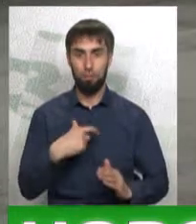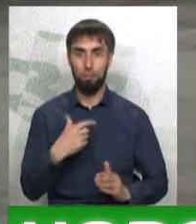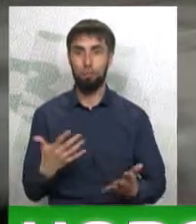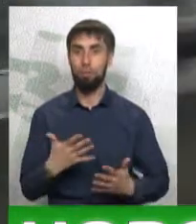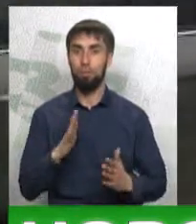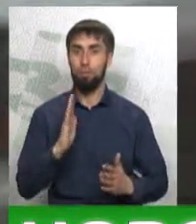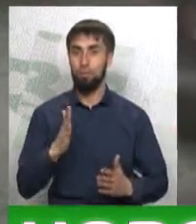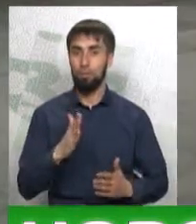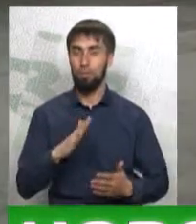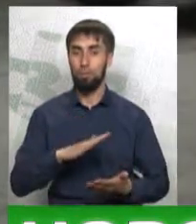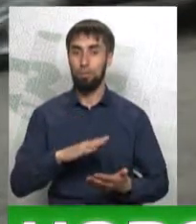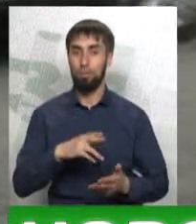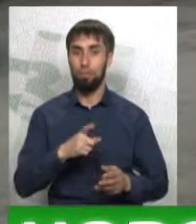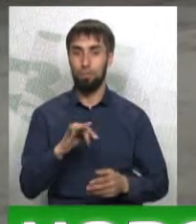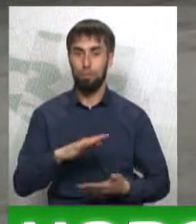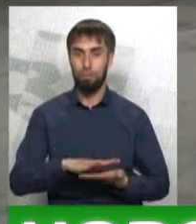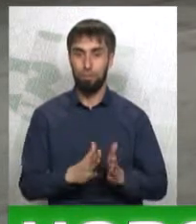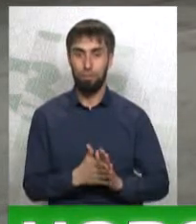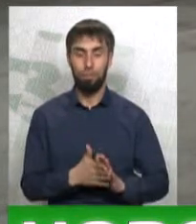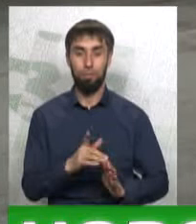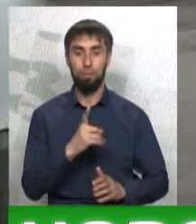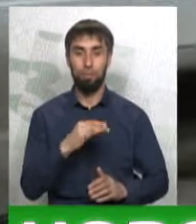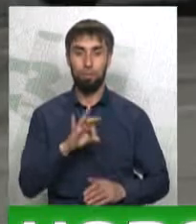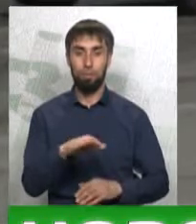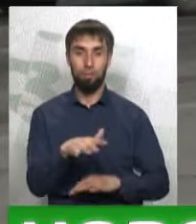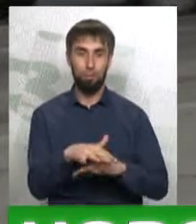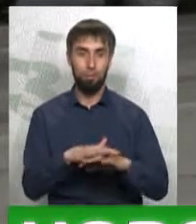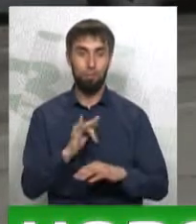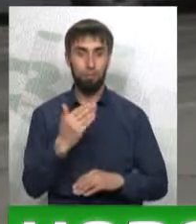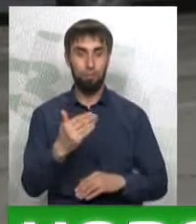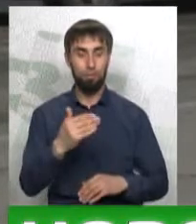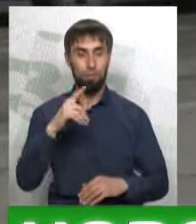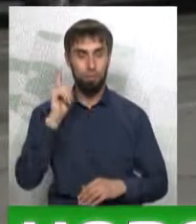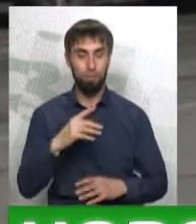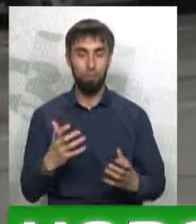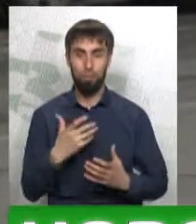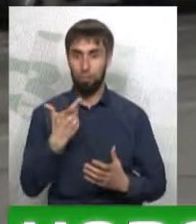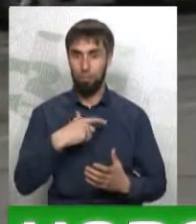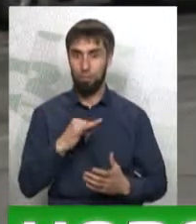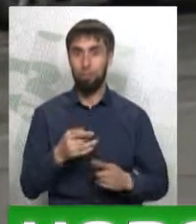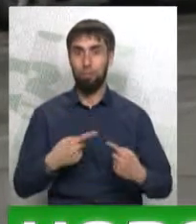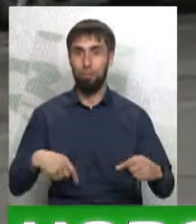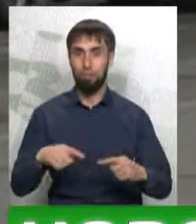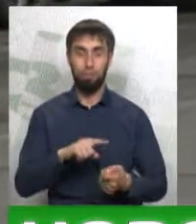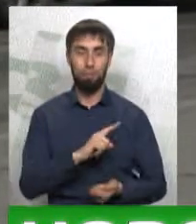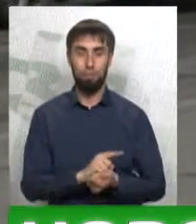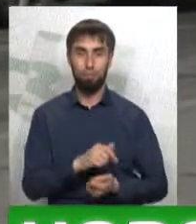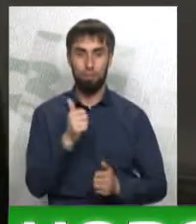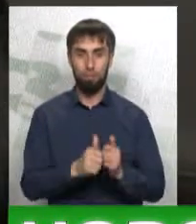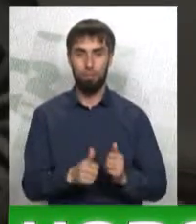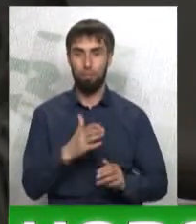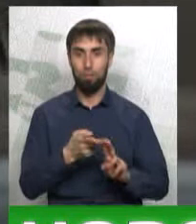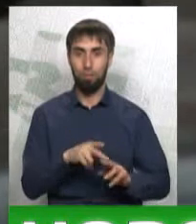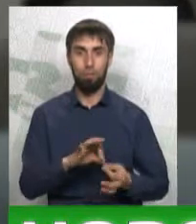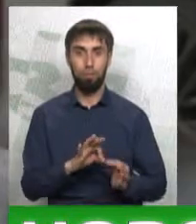Какой будет эпидситуация в будущем, зависит от населения и его сознательности. Беречь себя и окружающих – обязанность каждого в